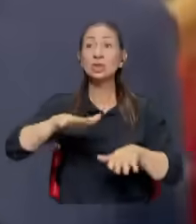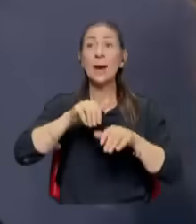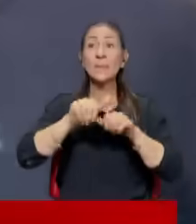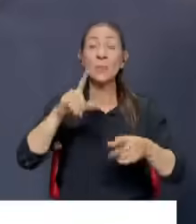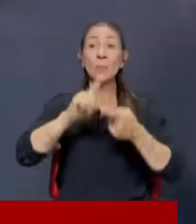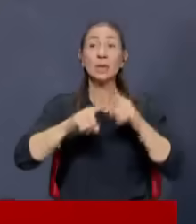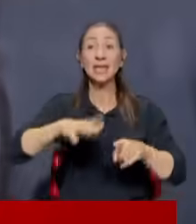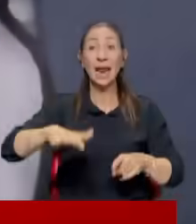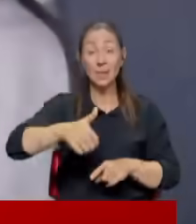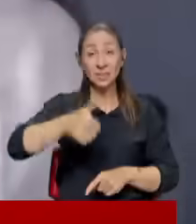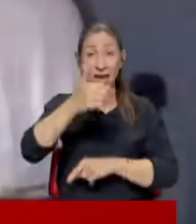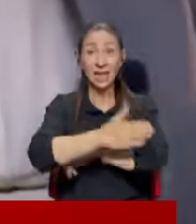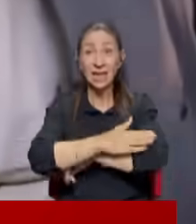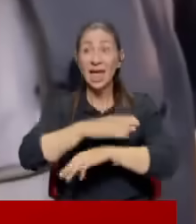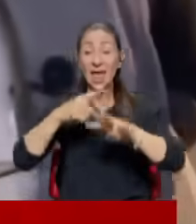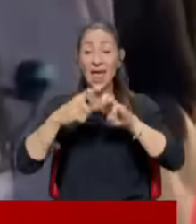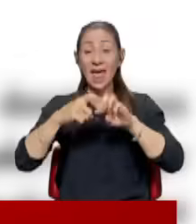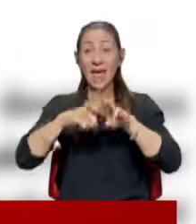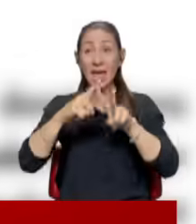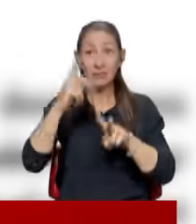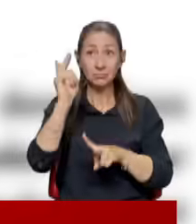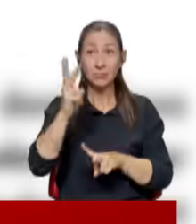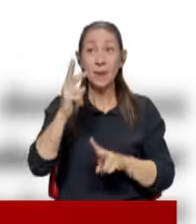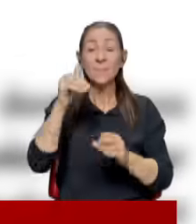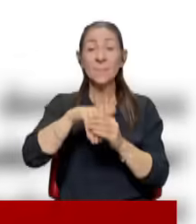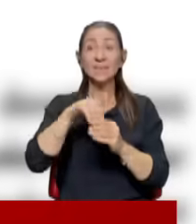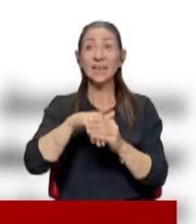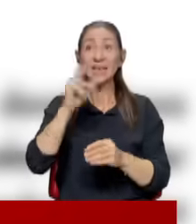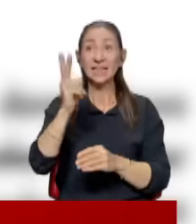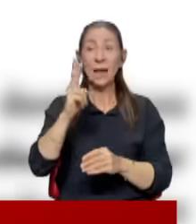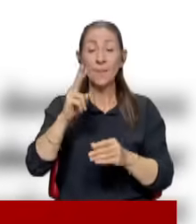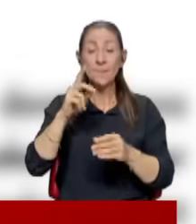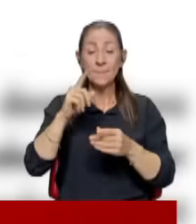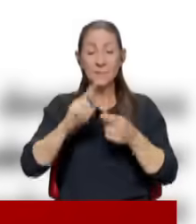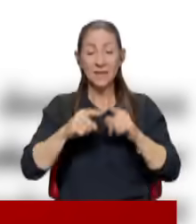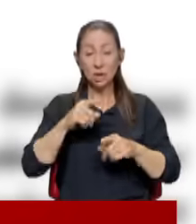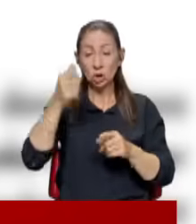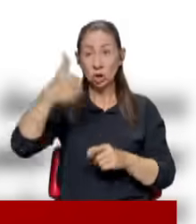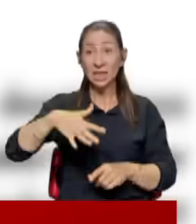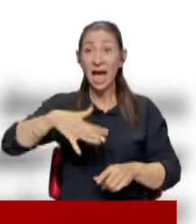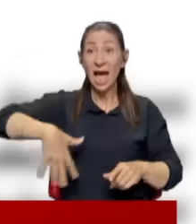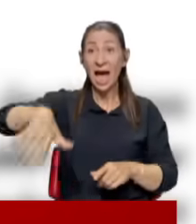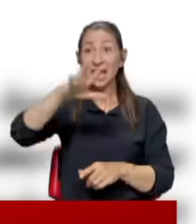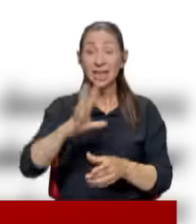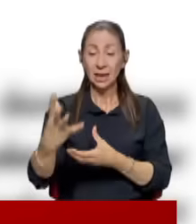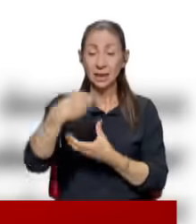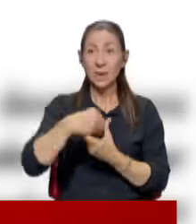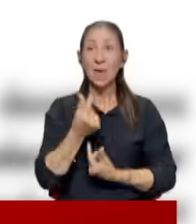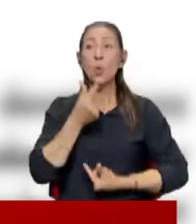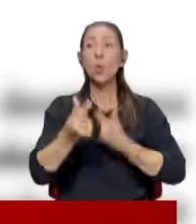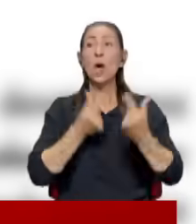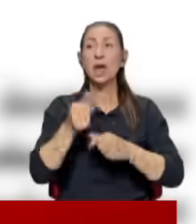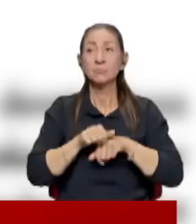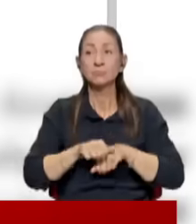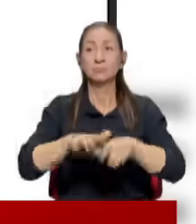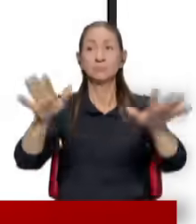medya politikaları genel başkan yardımcısı Eren Erdem imzalı milletvekillerinden parti yöneticilerine kadar herkesi kapsayan bir uyarı